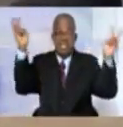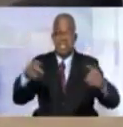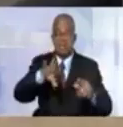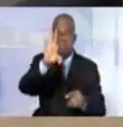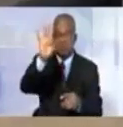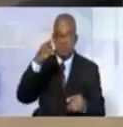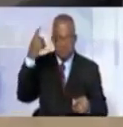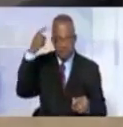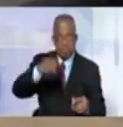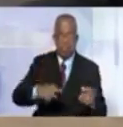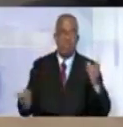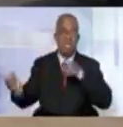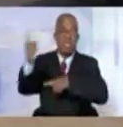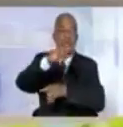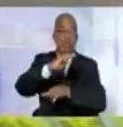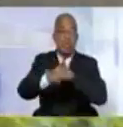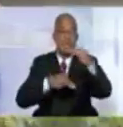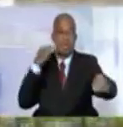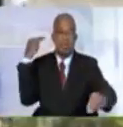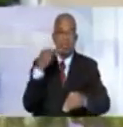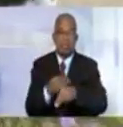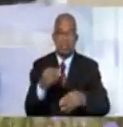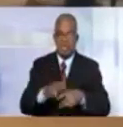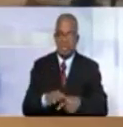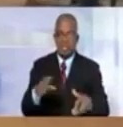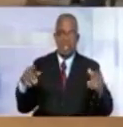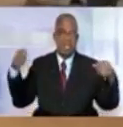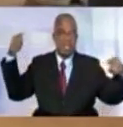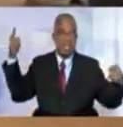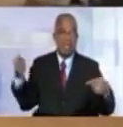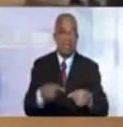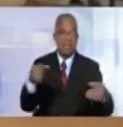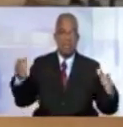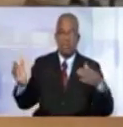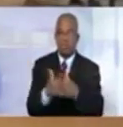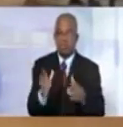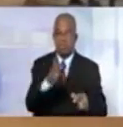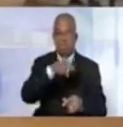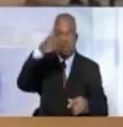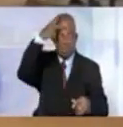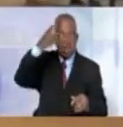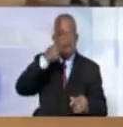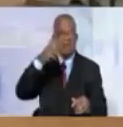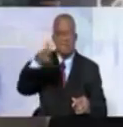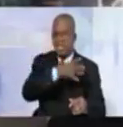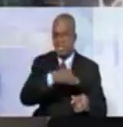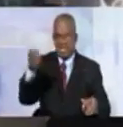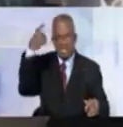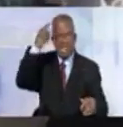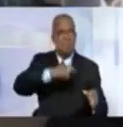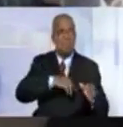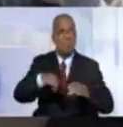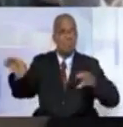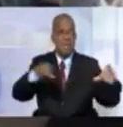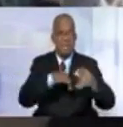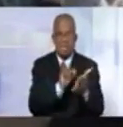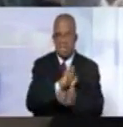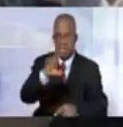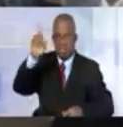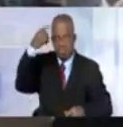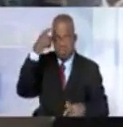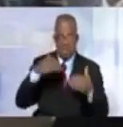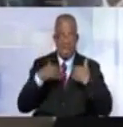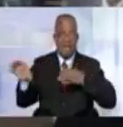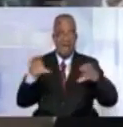célébrée le 25 avril 2016 et pour relever le défi de nombreuses actions sont menées par le gouvernement